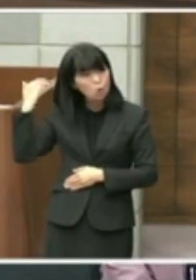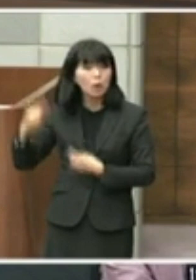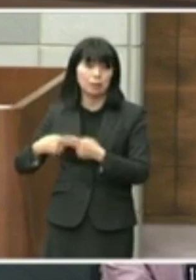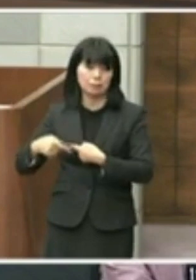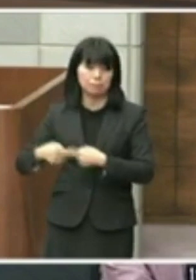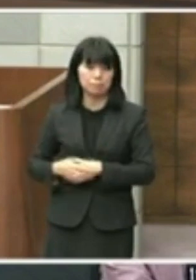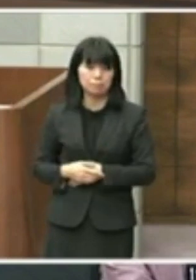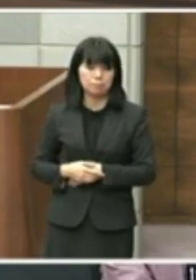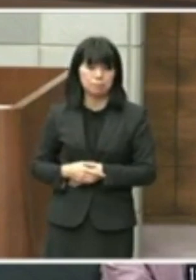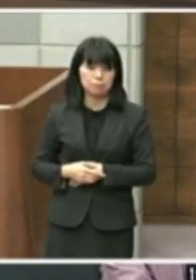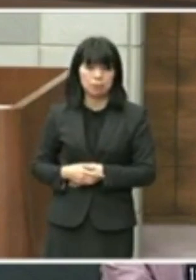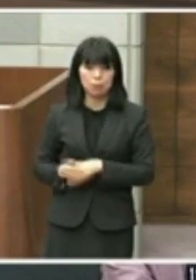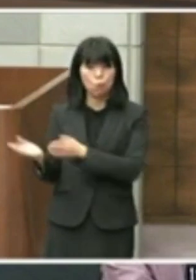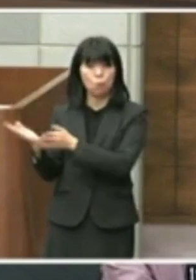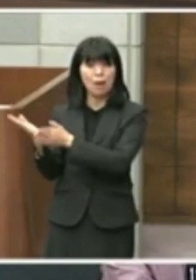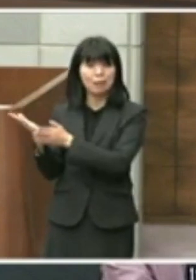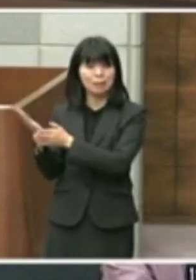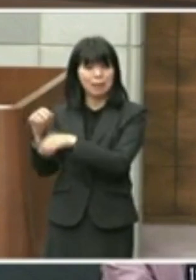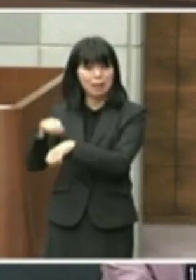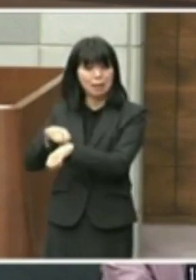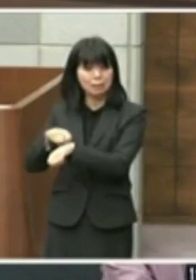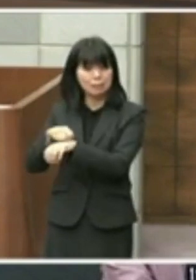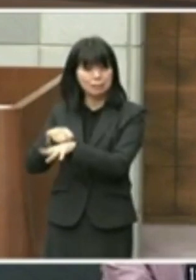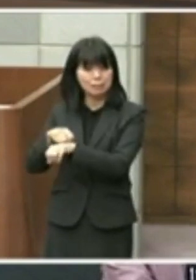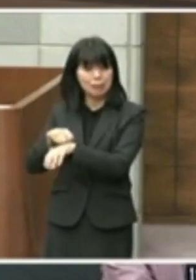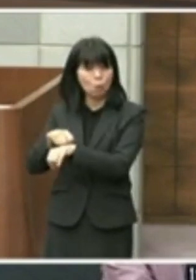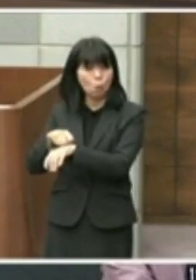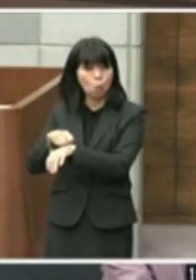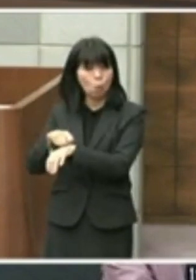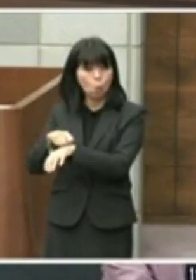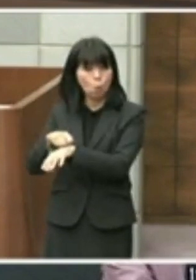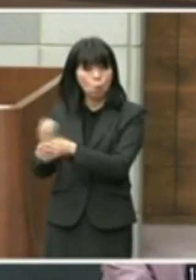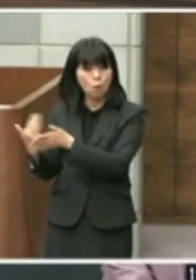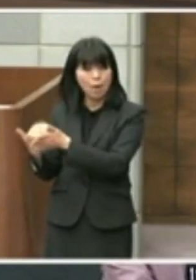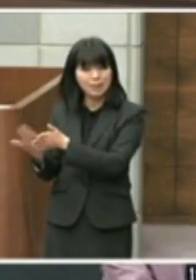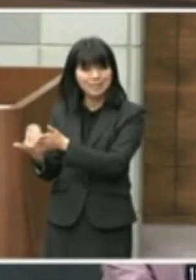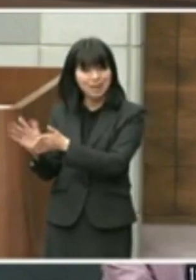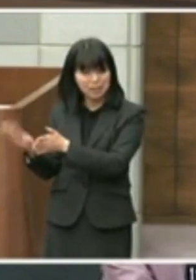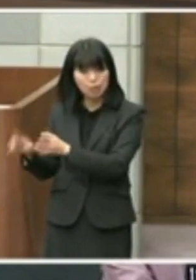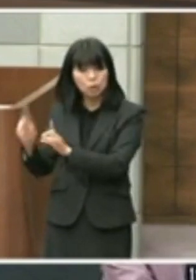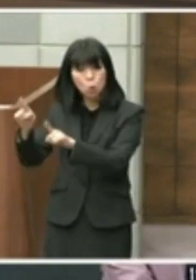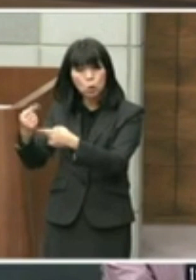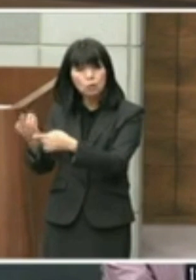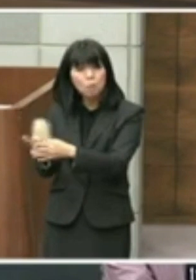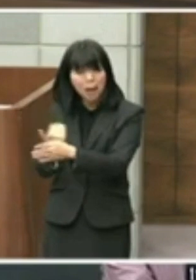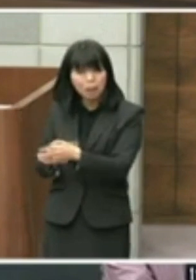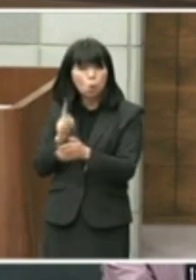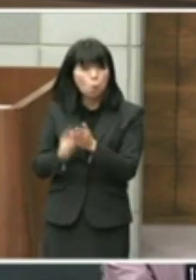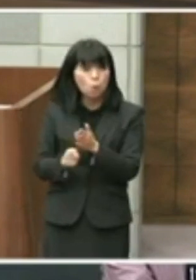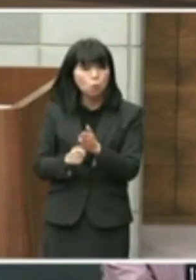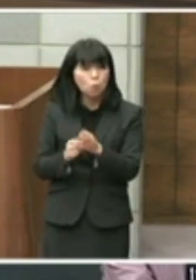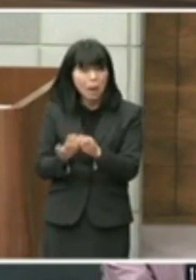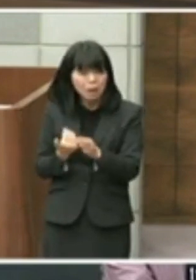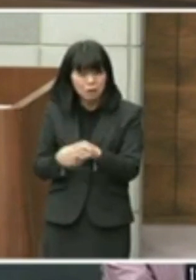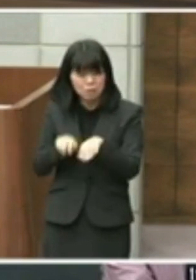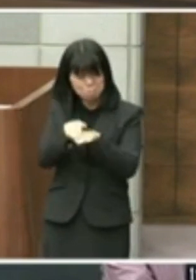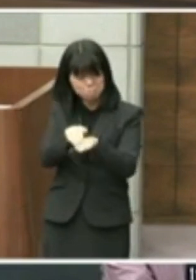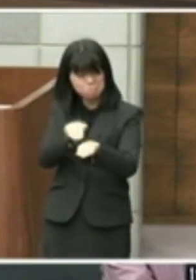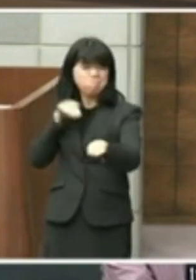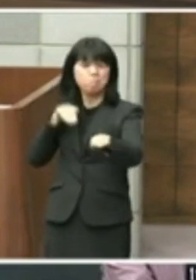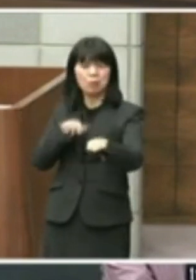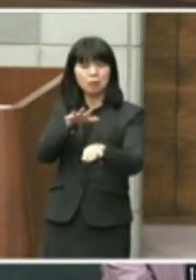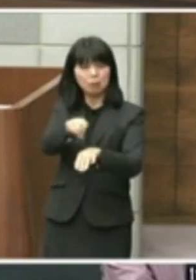ども、フェリーがあった当時は盆暮れ正月連休の時もう大渋滞が発生し